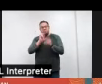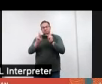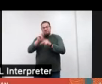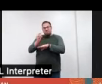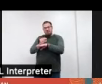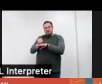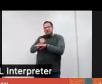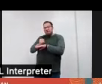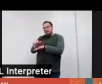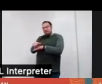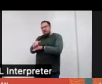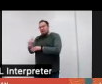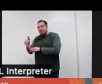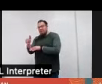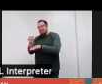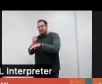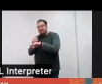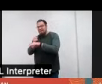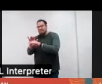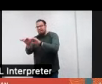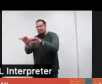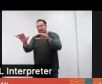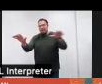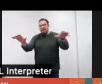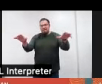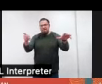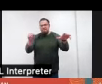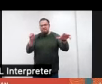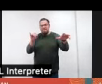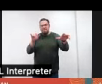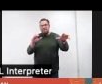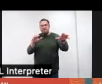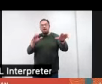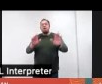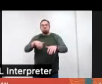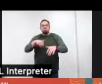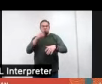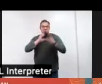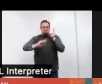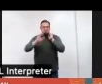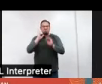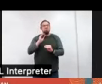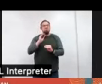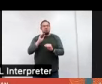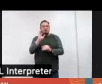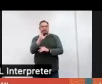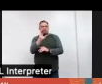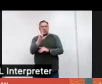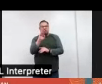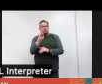نقاش وكما نعلم أن التغير المناخي هو خدعة هذا ليس حقيقيا.